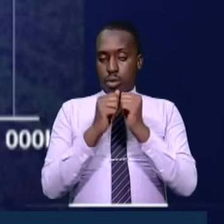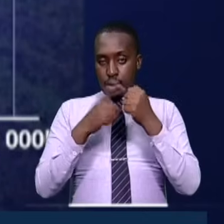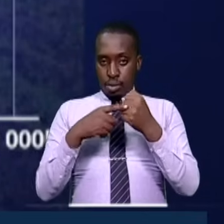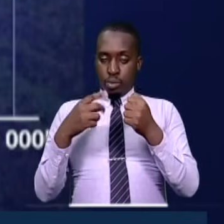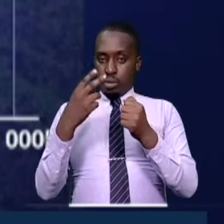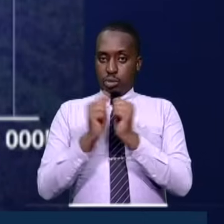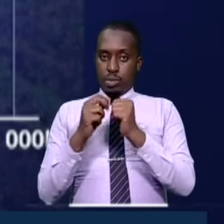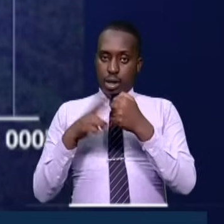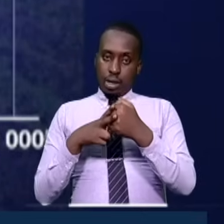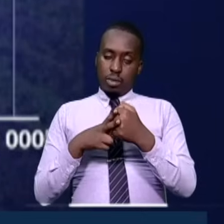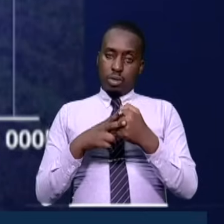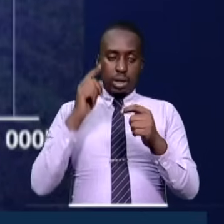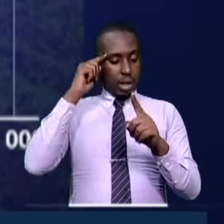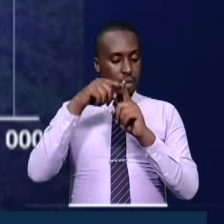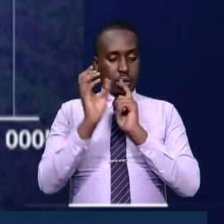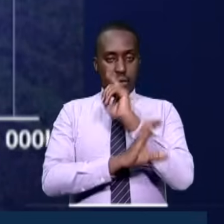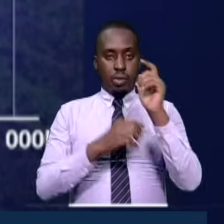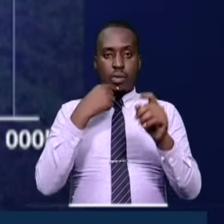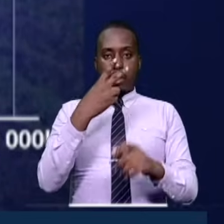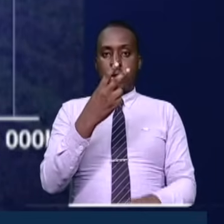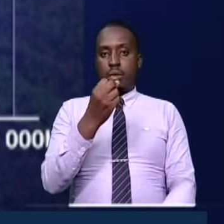2016-2017. Intego y'igihugu nuko muri